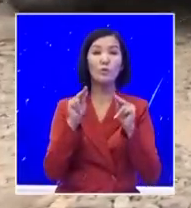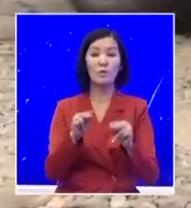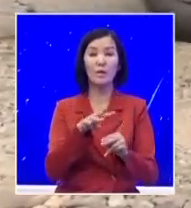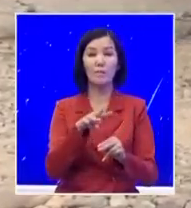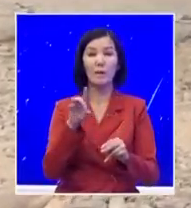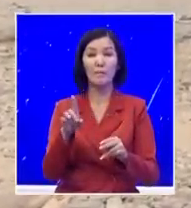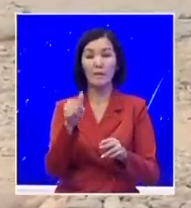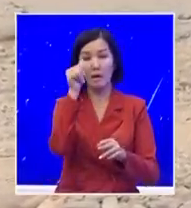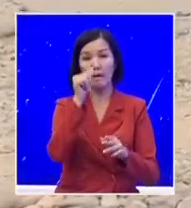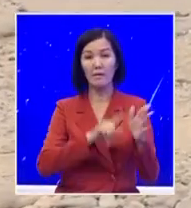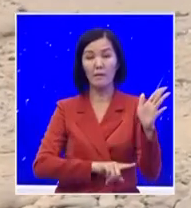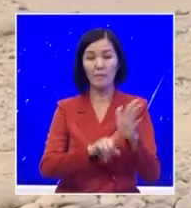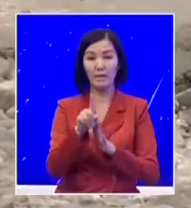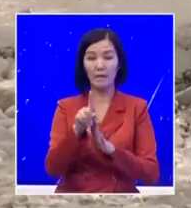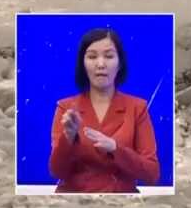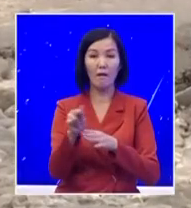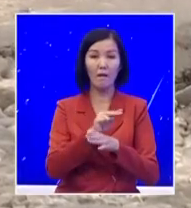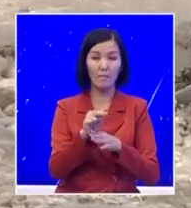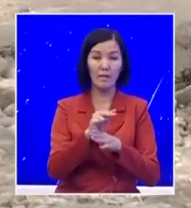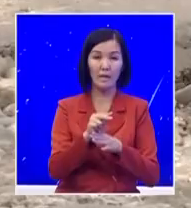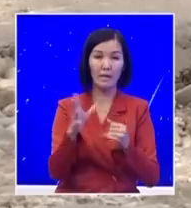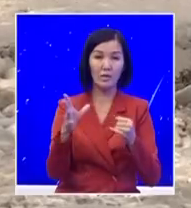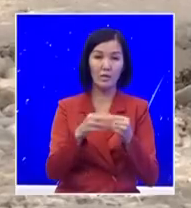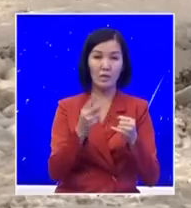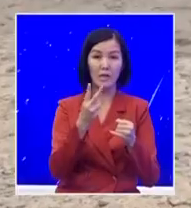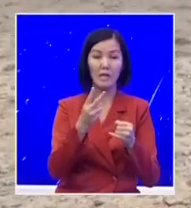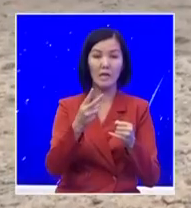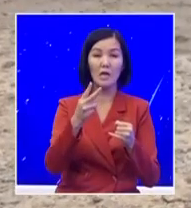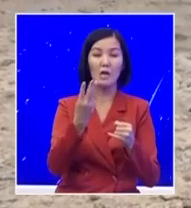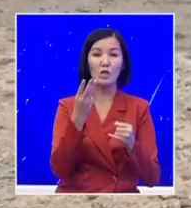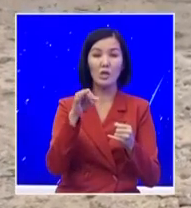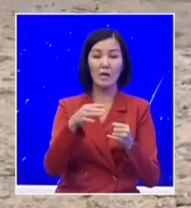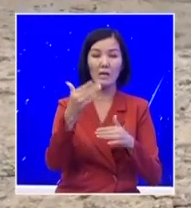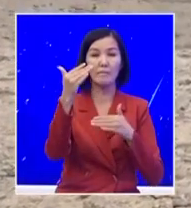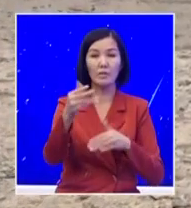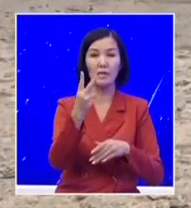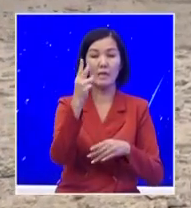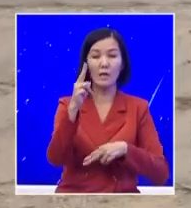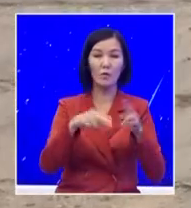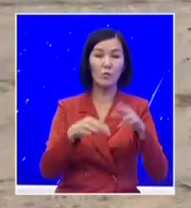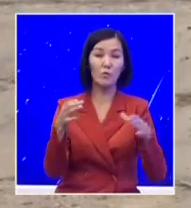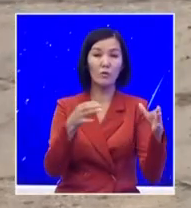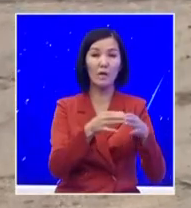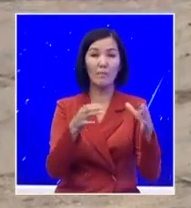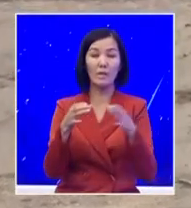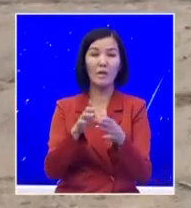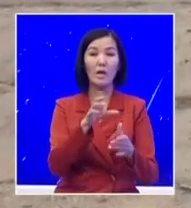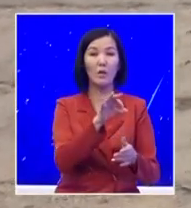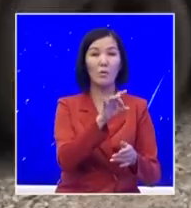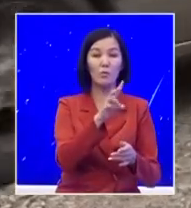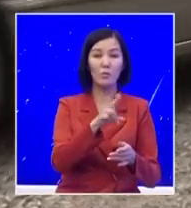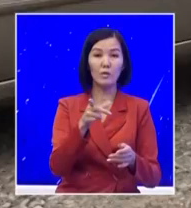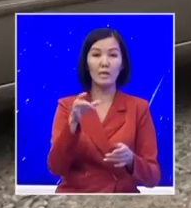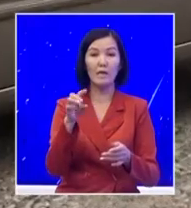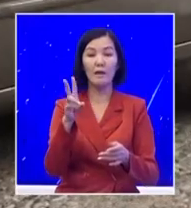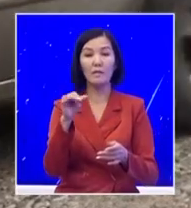айында басталған. Қалпына келтірілетін аумақ көлемі 2 шақырымнан асады. Жауапты 2 мердігер мекеме бар. Гордострой мен Гранд